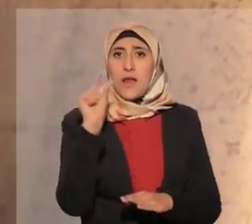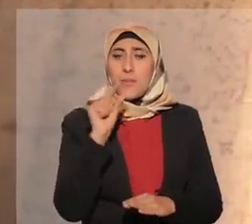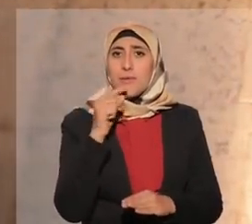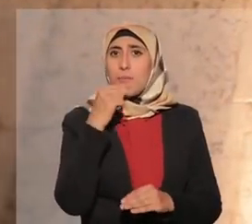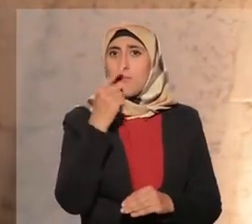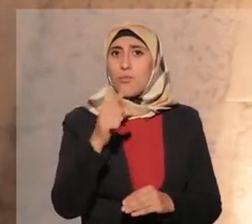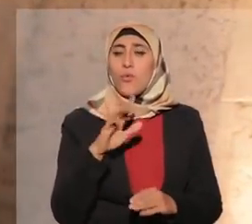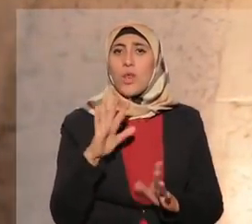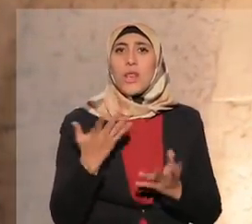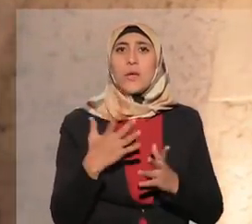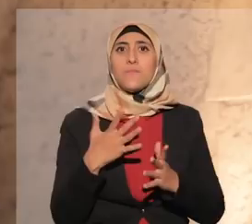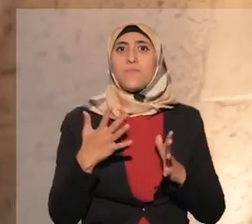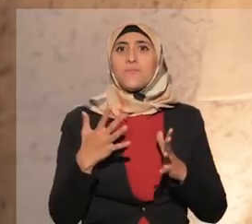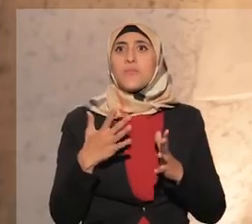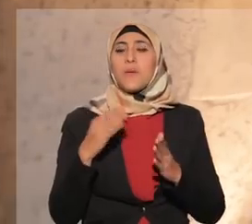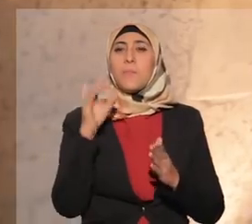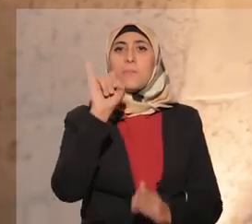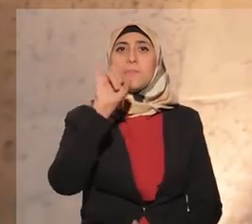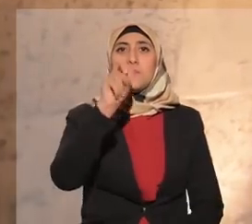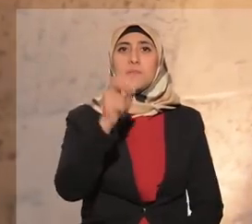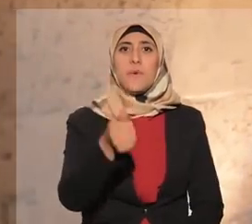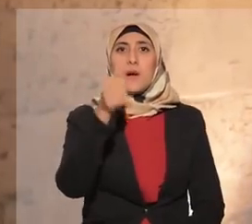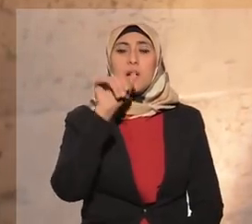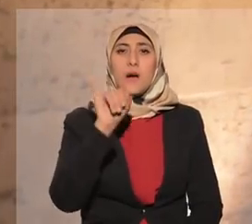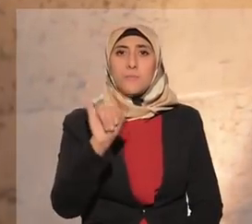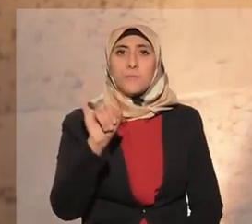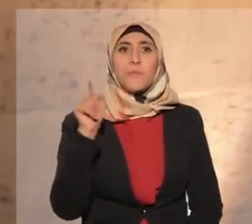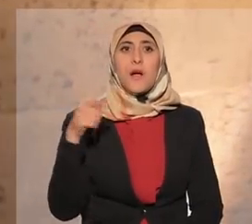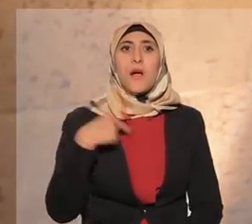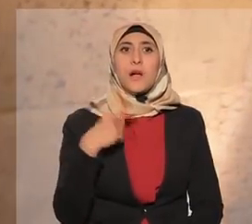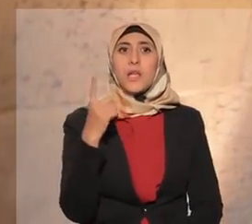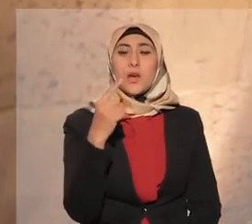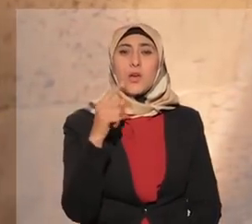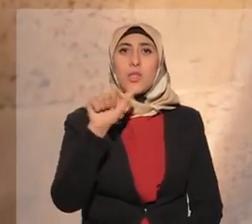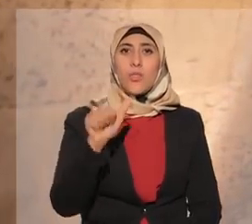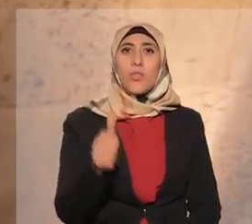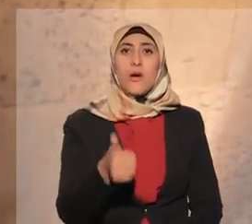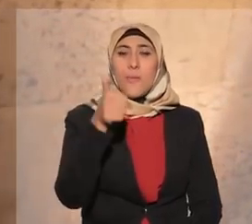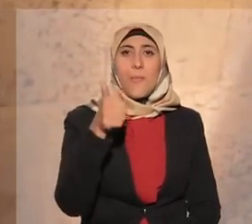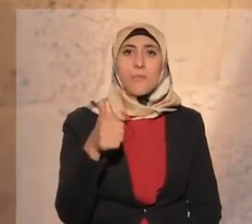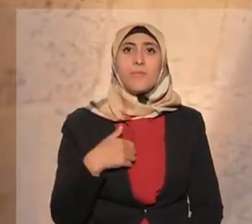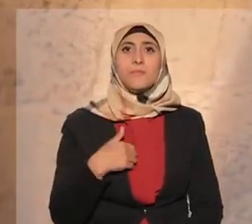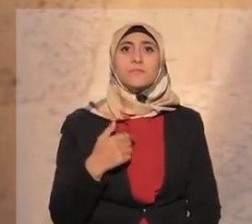مقدمة للخوض في مقام الرضا، جعلنا الله وإياكم من أهله.